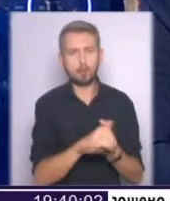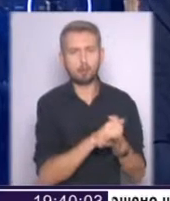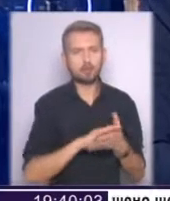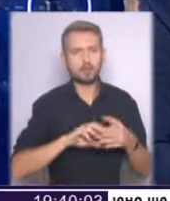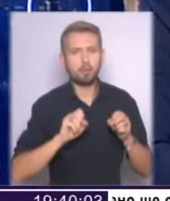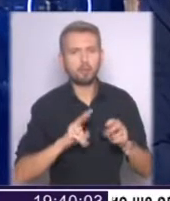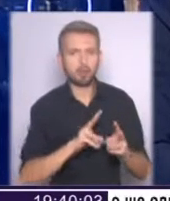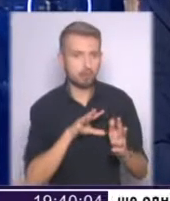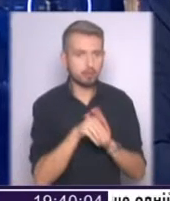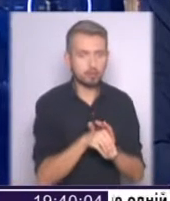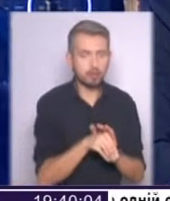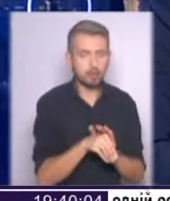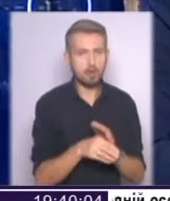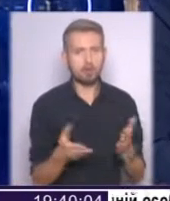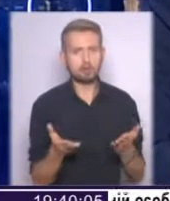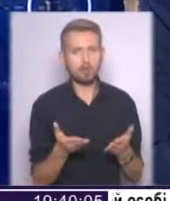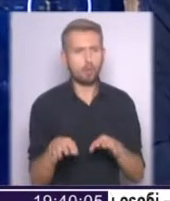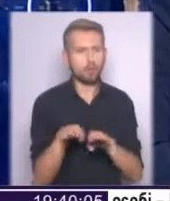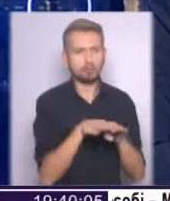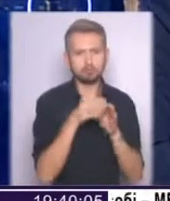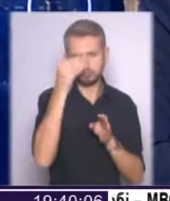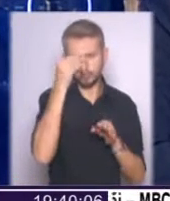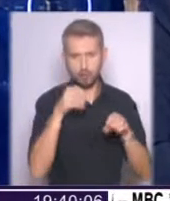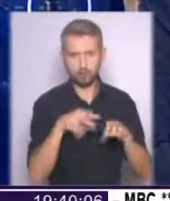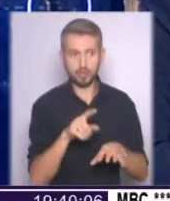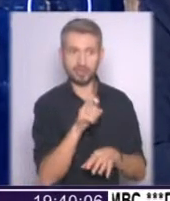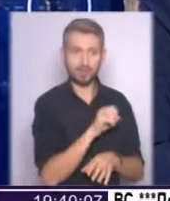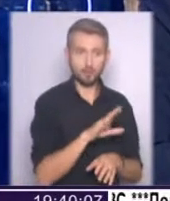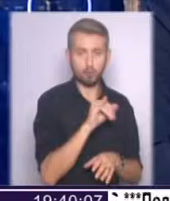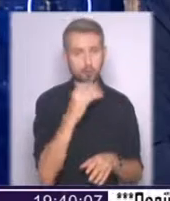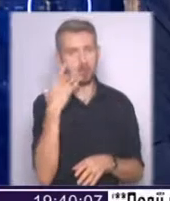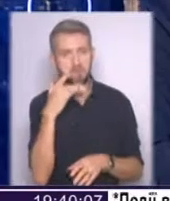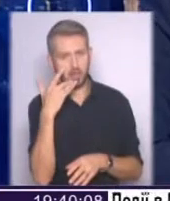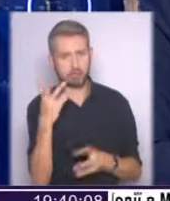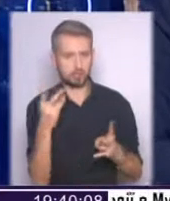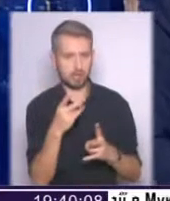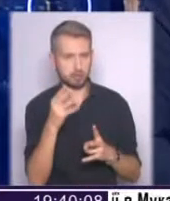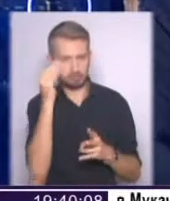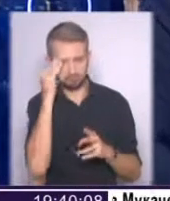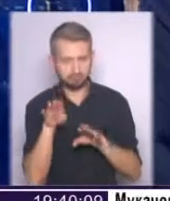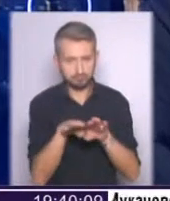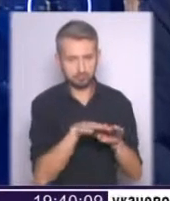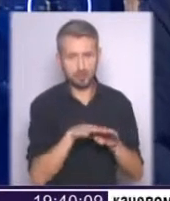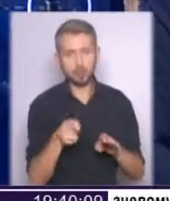до якогось консенсуального рішення, як з нашими європейськими партнерами, так і зі Сполученими Штатами, для того, щоб ми усвідомлювали,